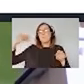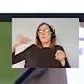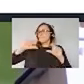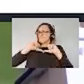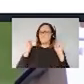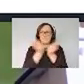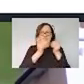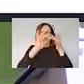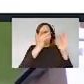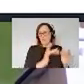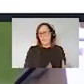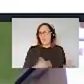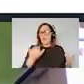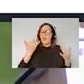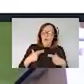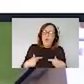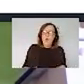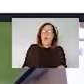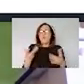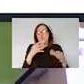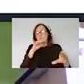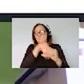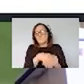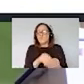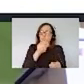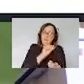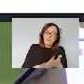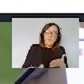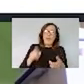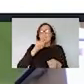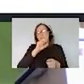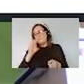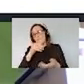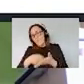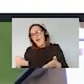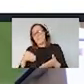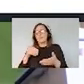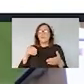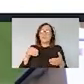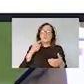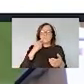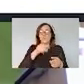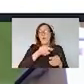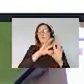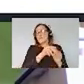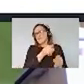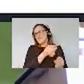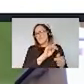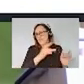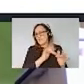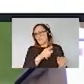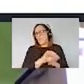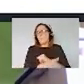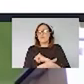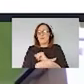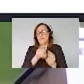wszystkiego z opisem. Ile osób się mieści, czy to jest płatne, czy niepłatne. W tej chwili z większości, które Państwu pokazuję, w podstawowej wersji jest to